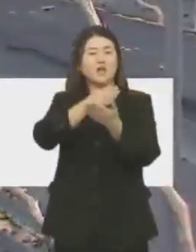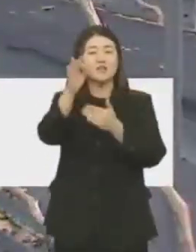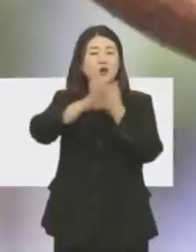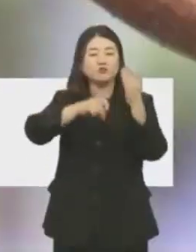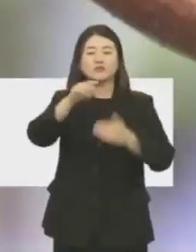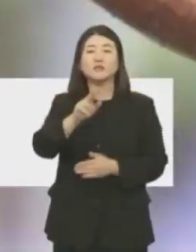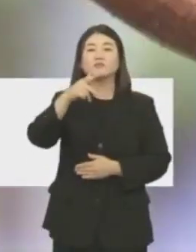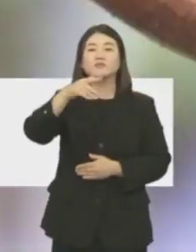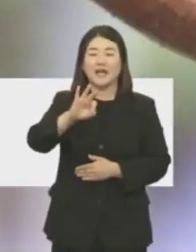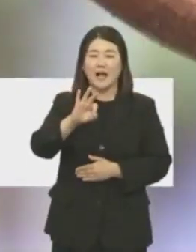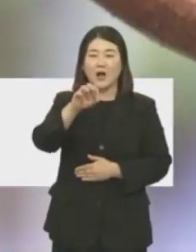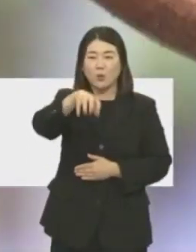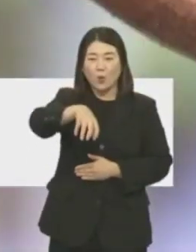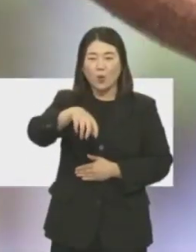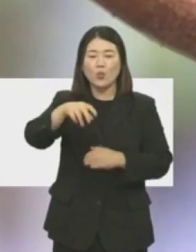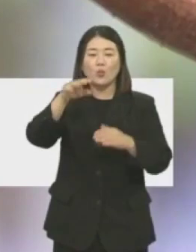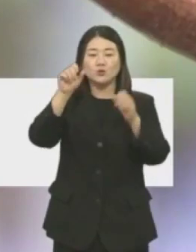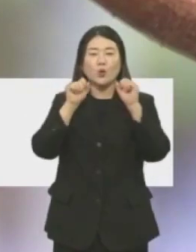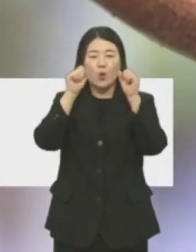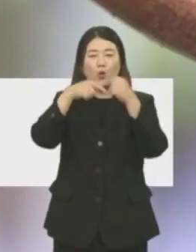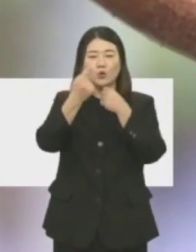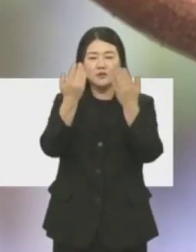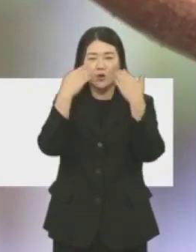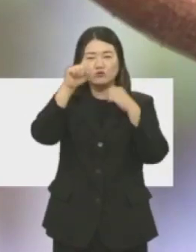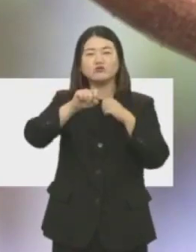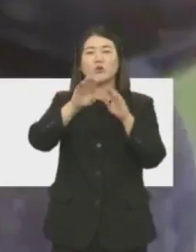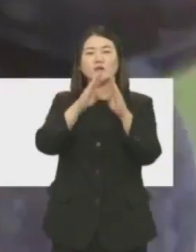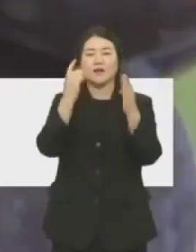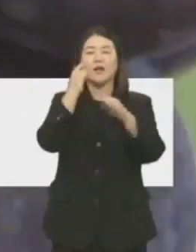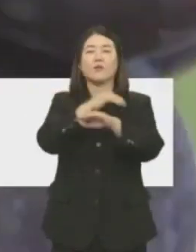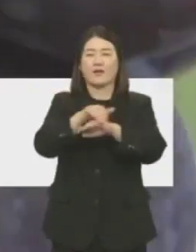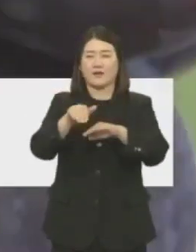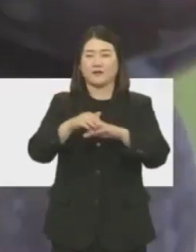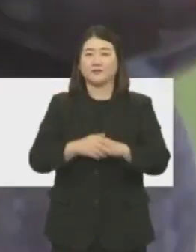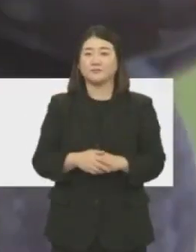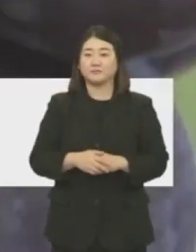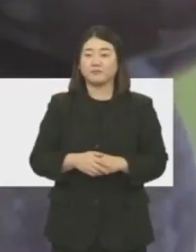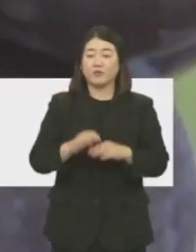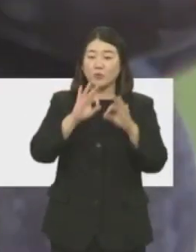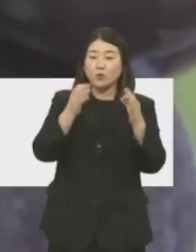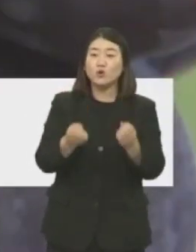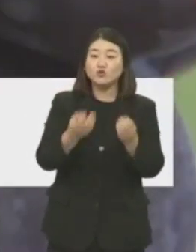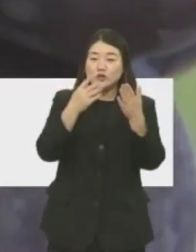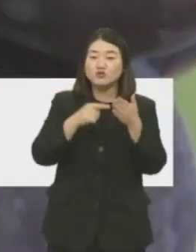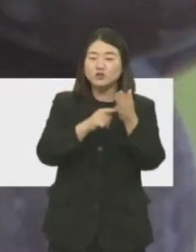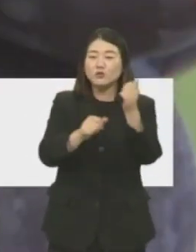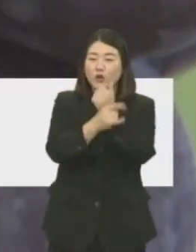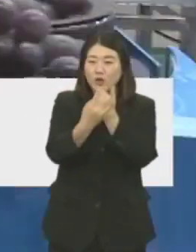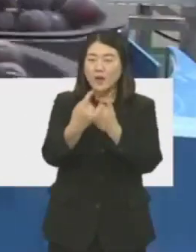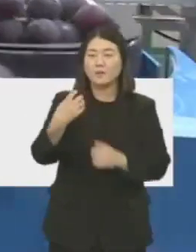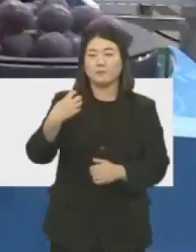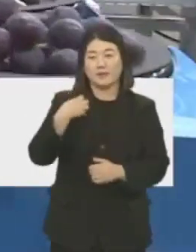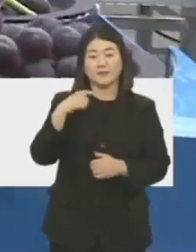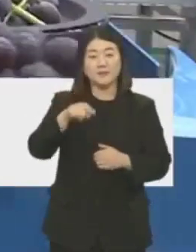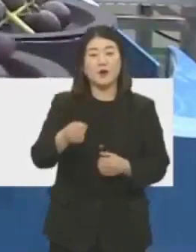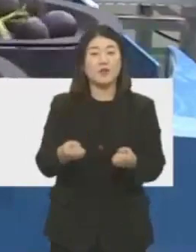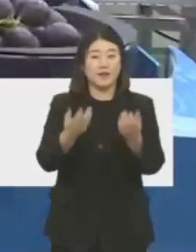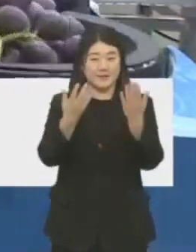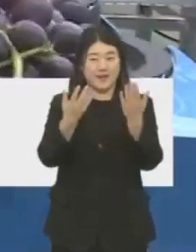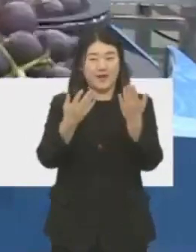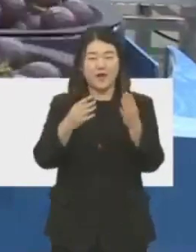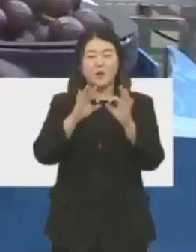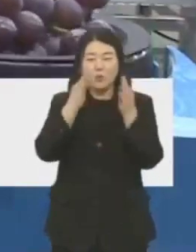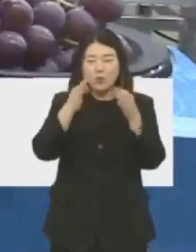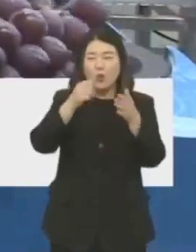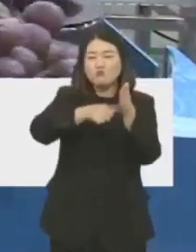서북구 입장면 입장 초등학교 운동장에서 열립니다. 입장 거봉 포도 축제 추진위원회가 주관하는 이번 축제에는